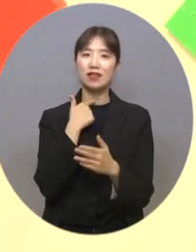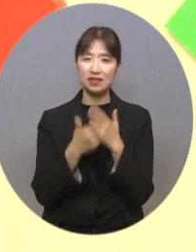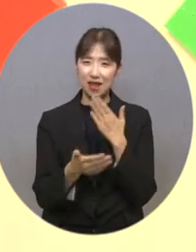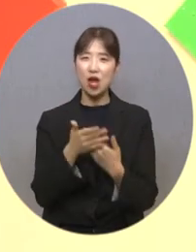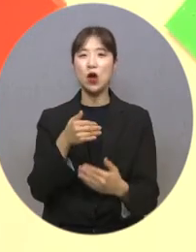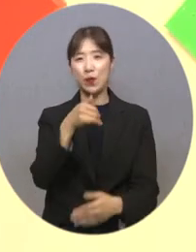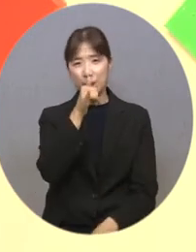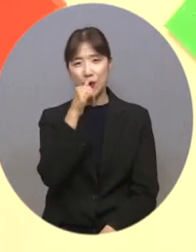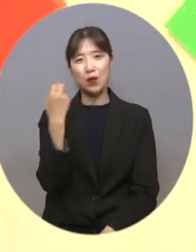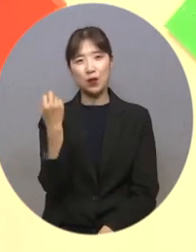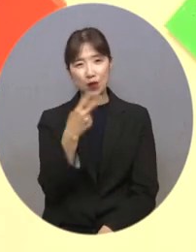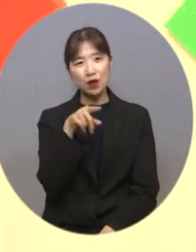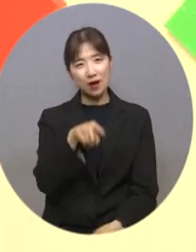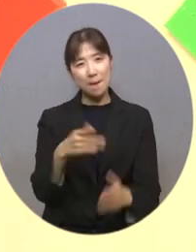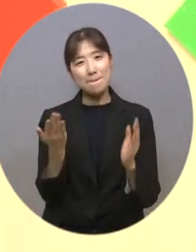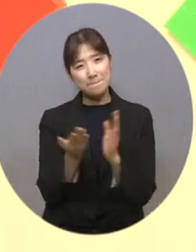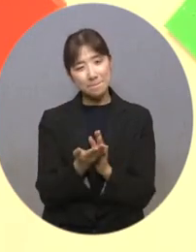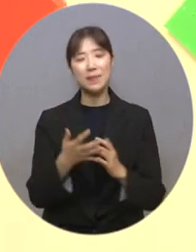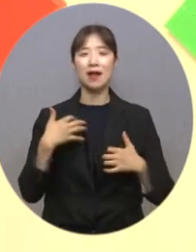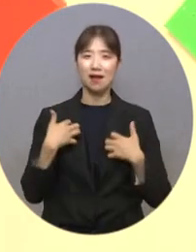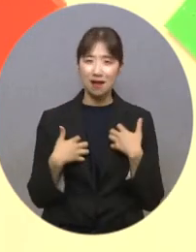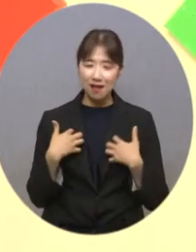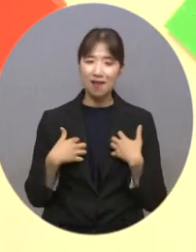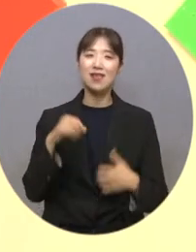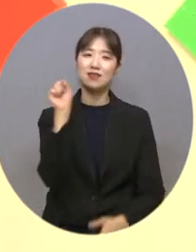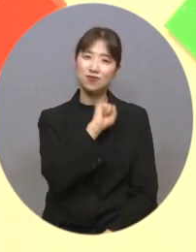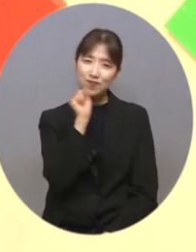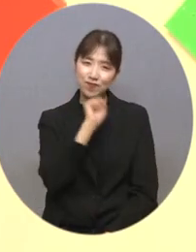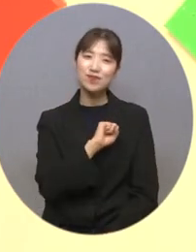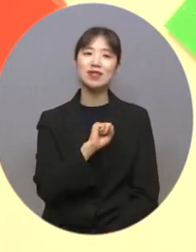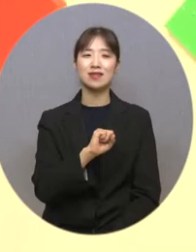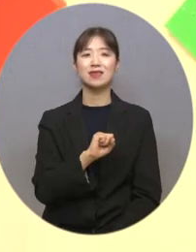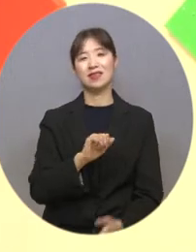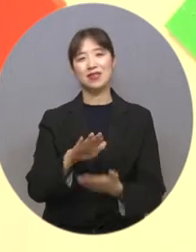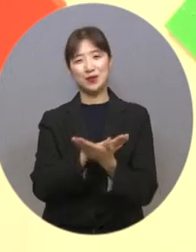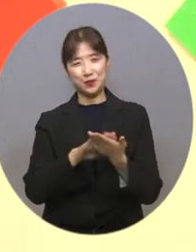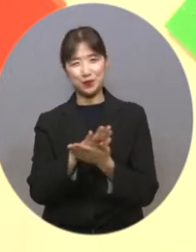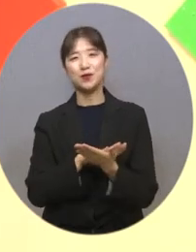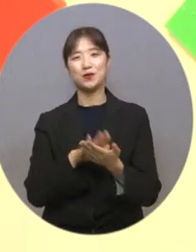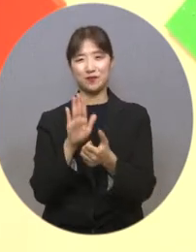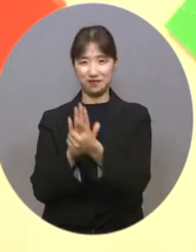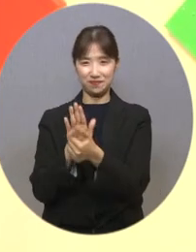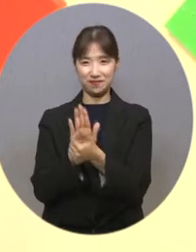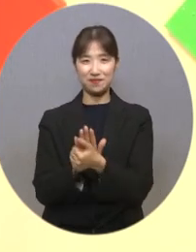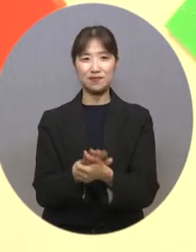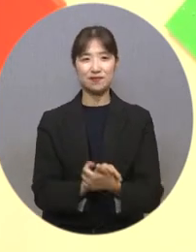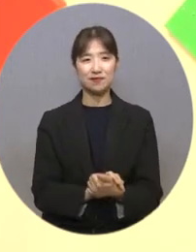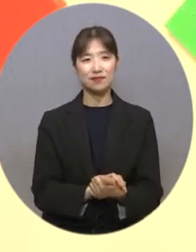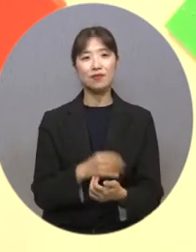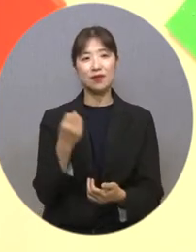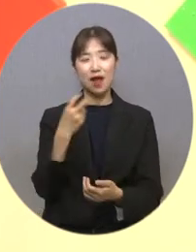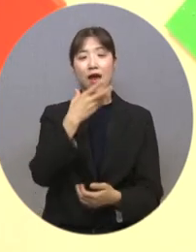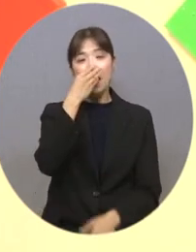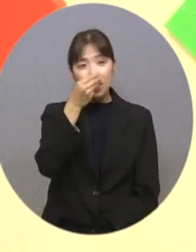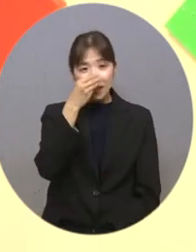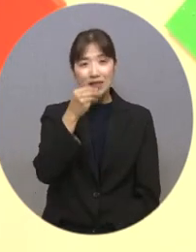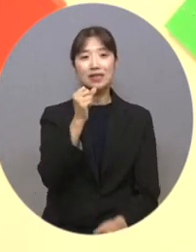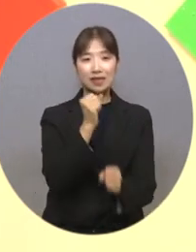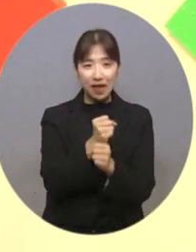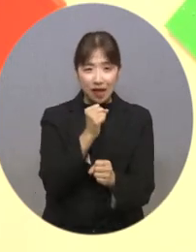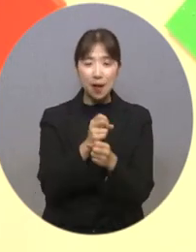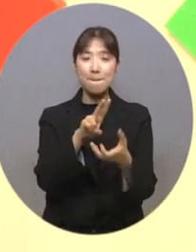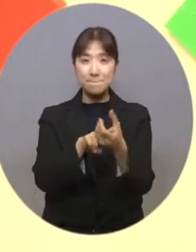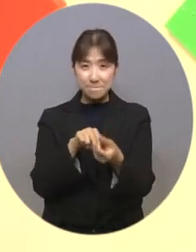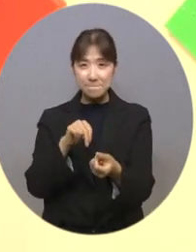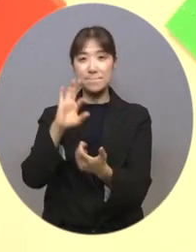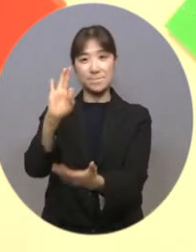하고요. 거기에 따른 여가 생활과 취미 생활을 제공을 하고 있습니다. 그래서 화장지를 생산 판매한